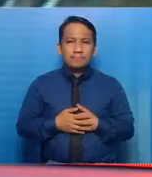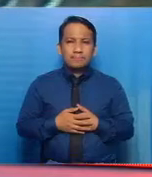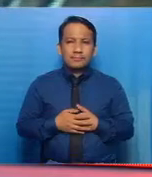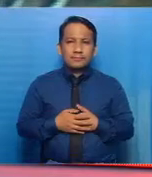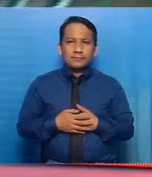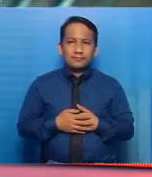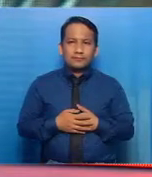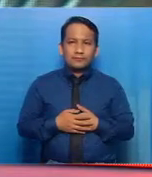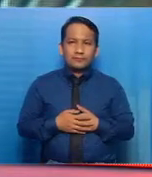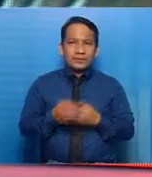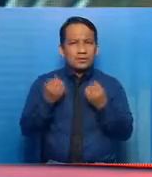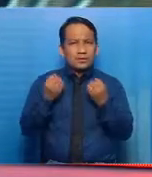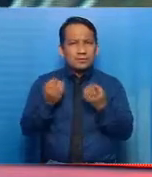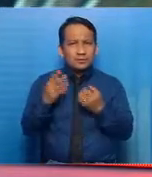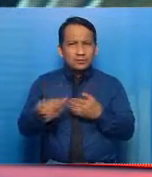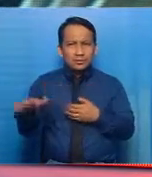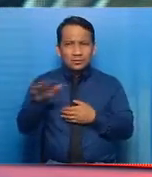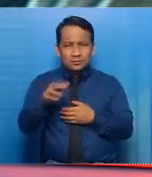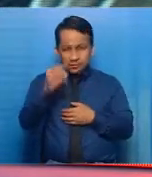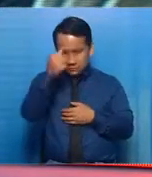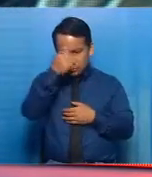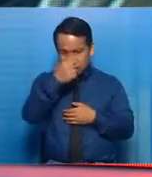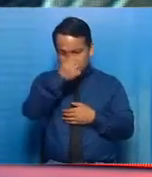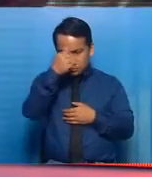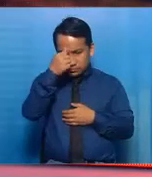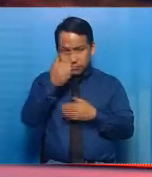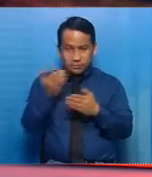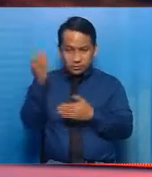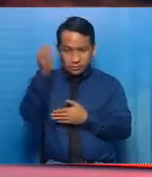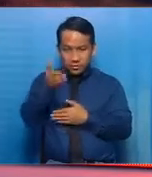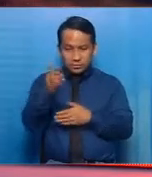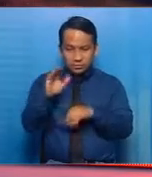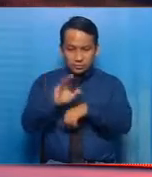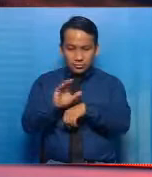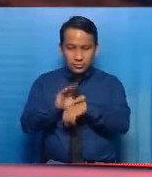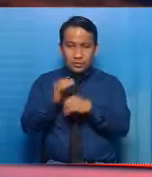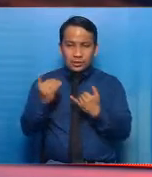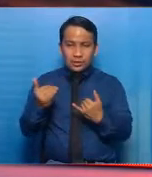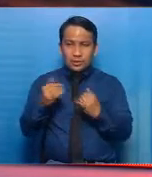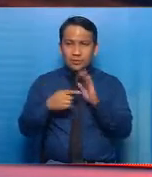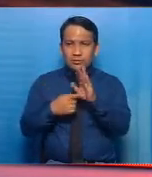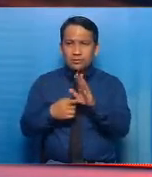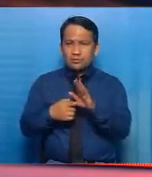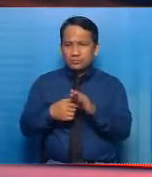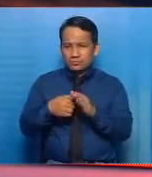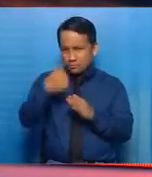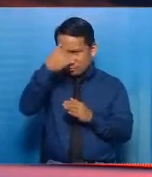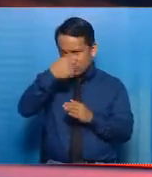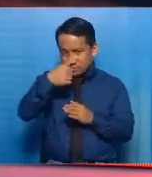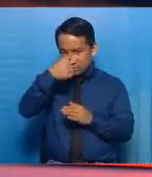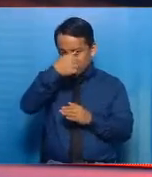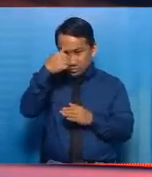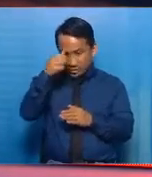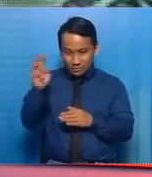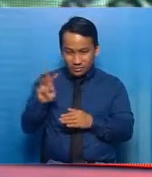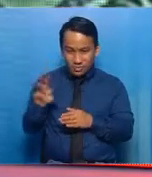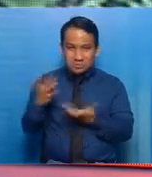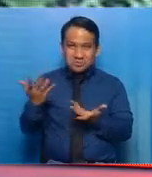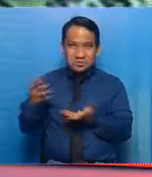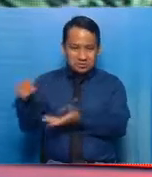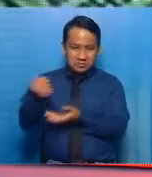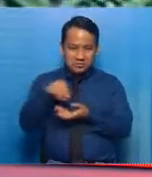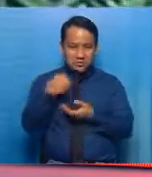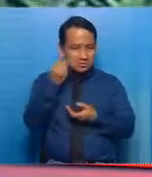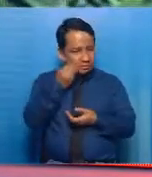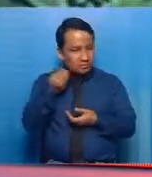Kahit may pandemya, marami pa rin Katolikong nagsadya sa mga simbahan ngayong Ash Wednesday. Pero mayroon ding inuwi na lang ang mga